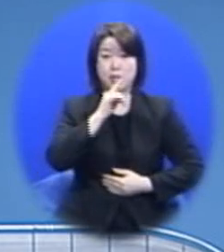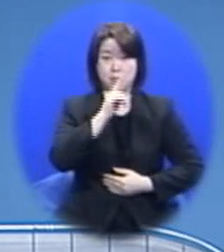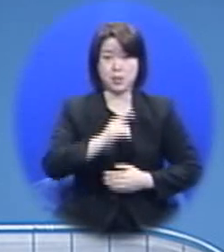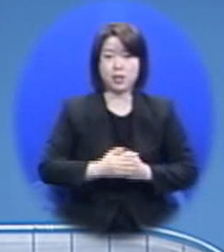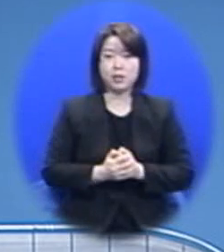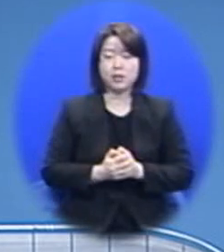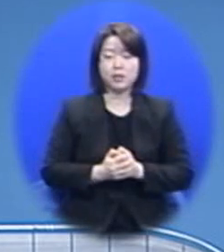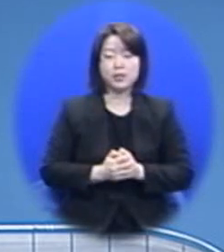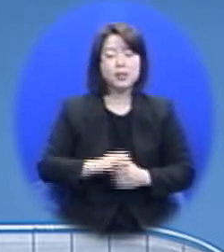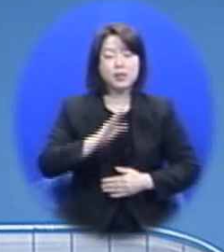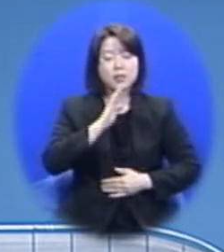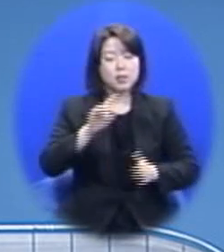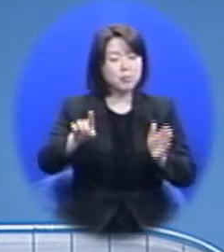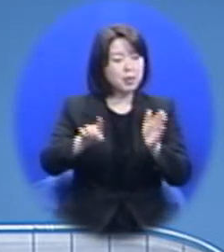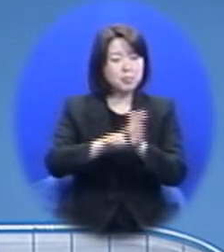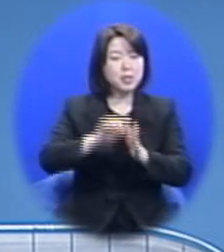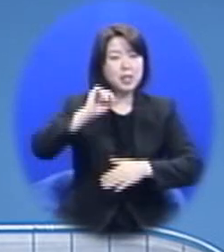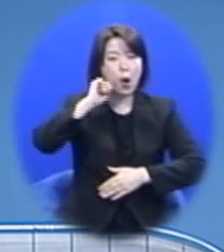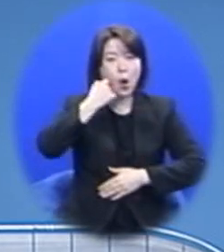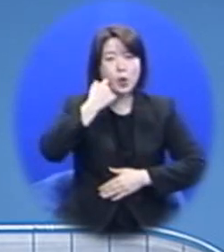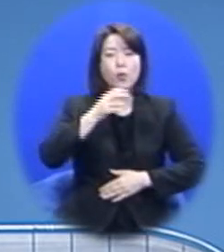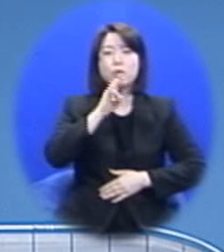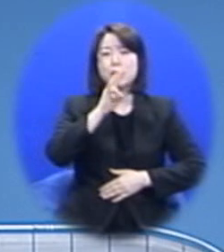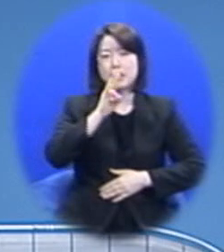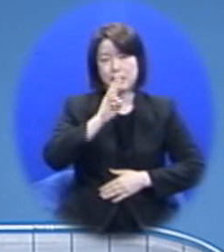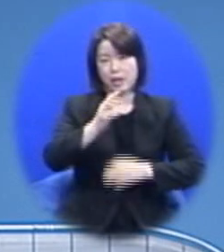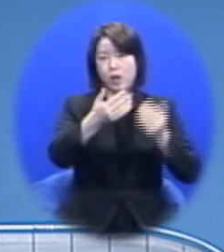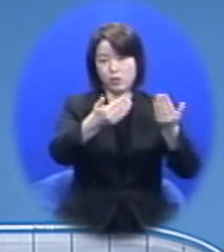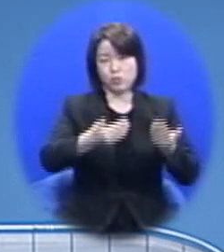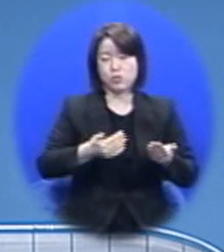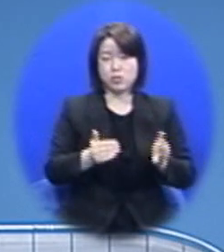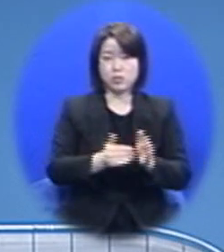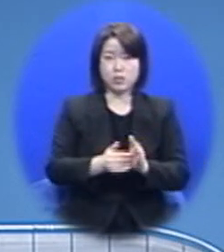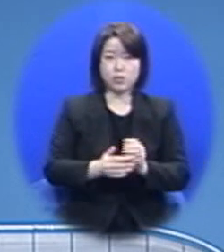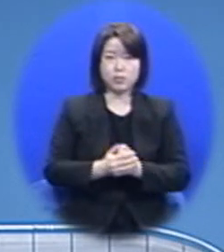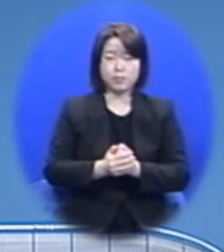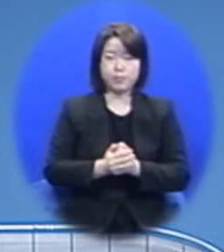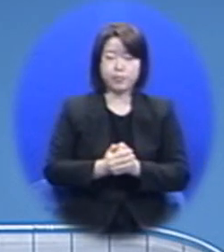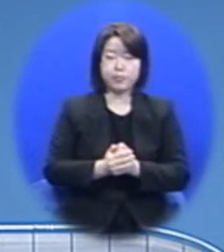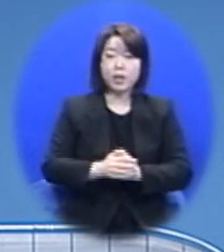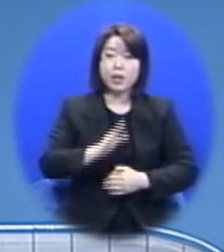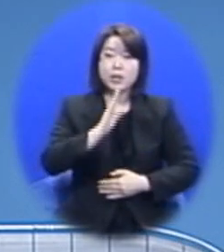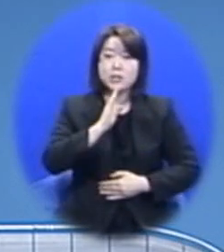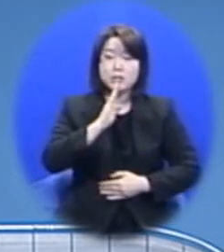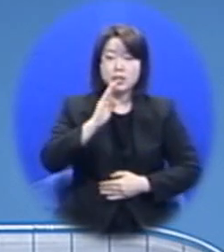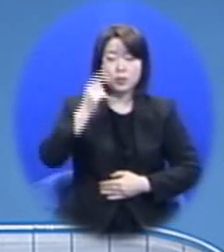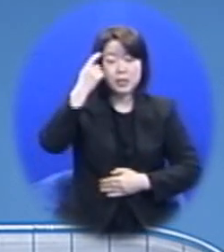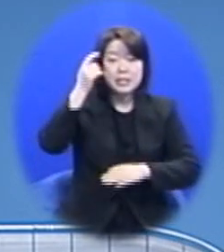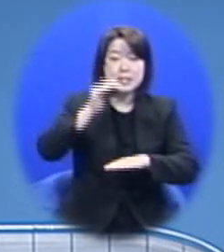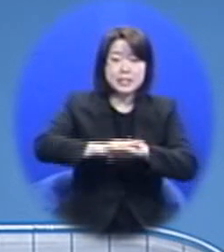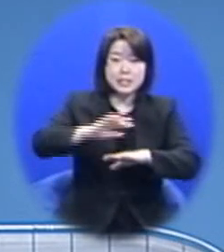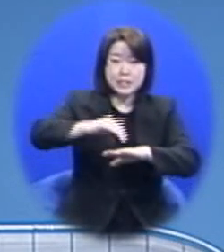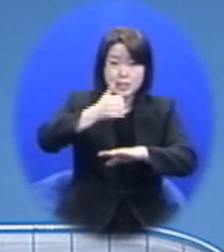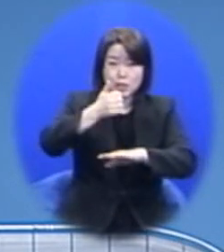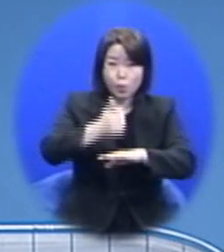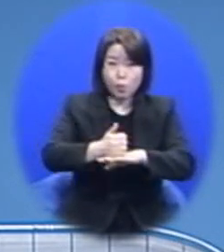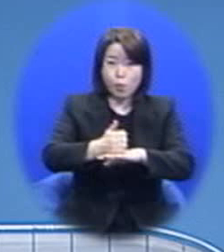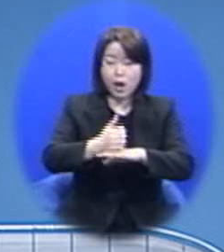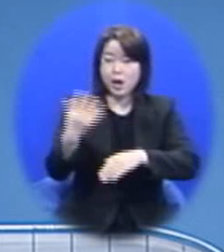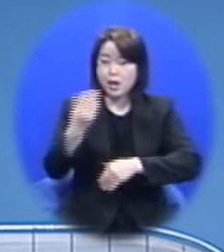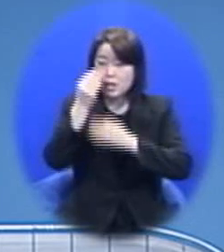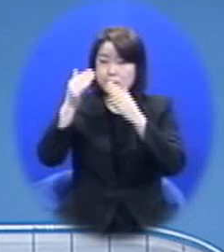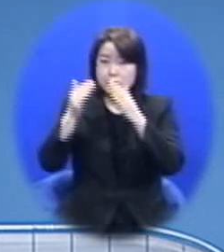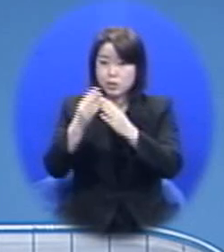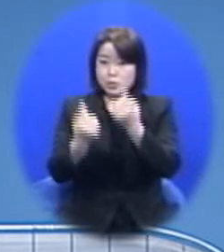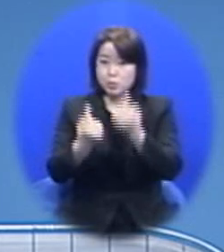정말 믿어지지 않는 예언을 하셨습니다. 그리고 실제로 솔로몬 성전보다 더 크고 화려한